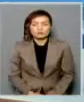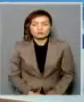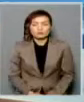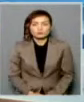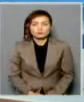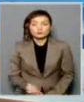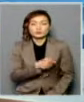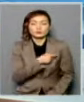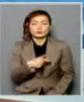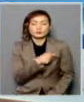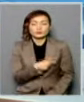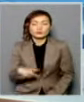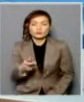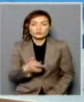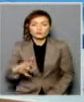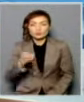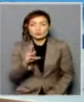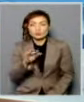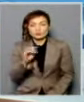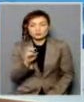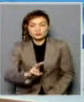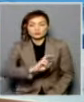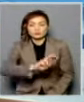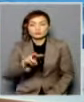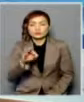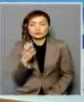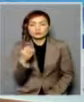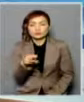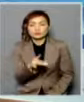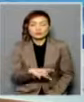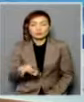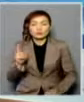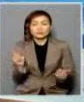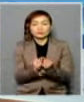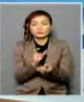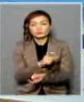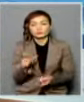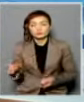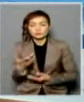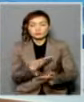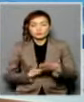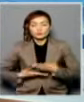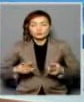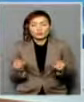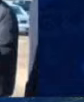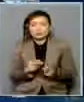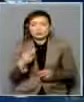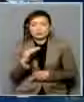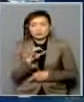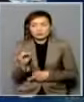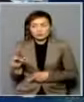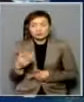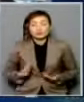депутат мажилиса парламента соли жанат паев посетил маковский района он провел прием граждан в общественной приемной поселке дозор